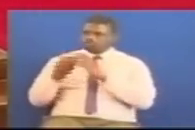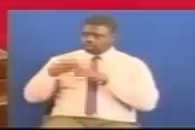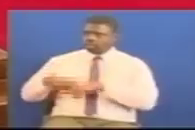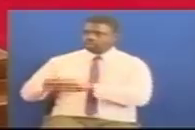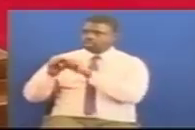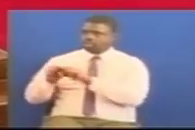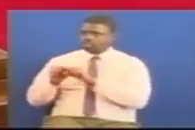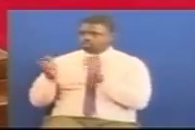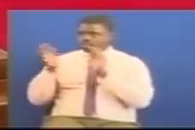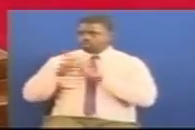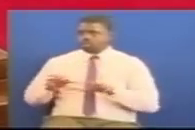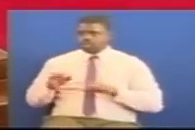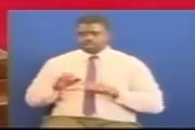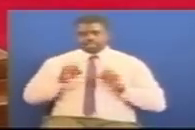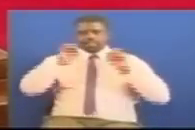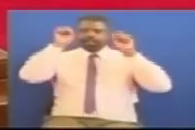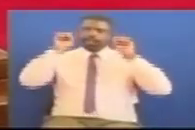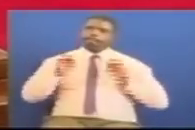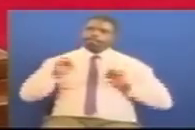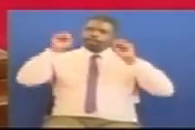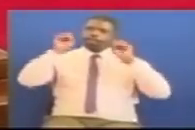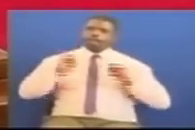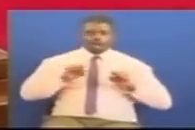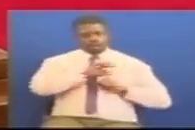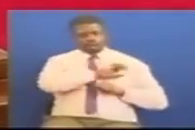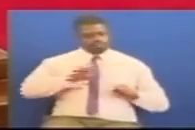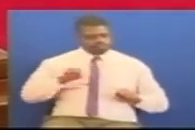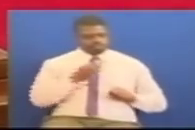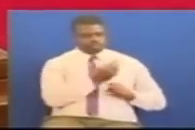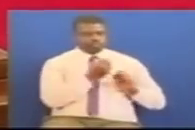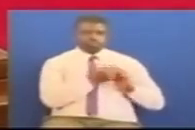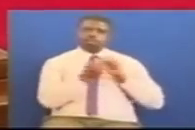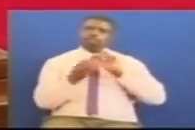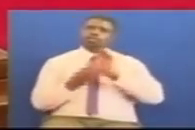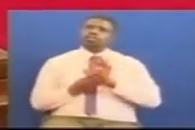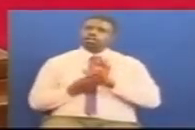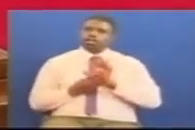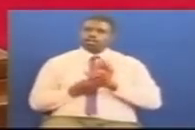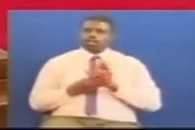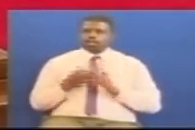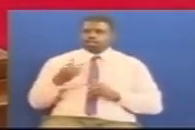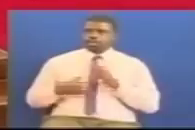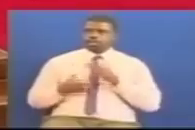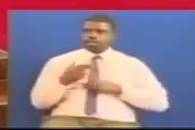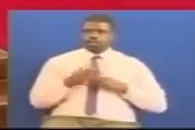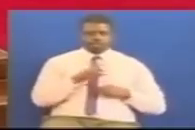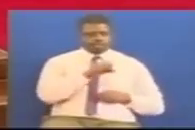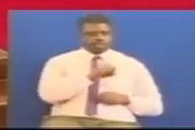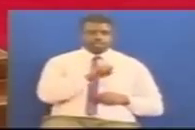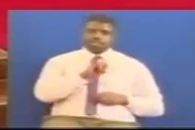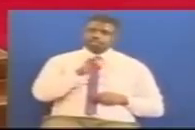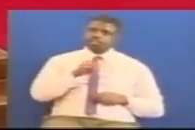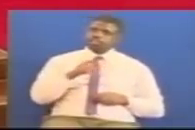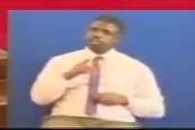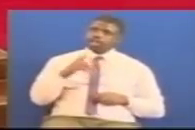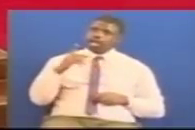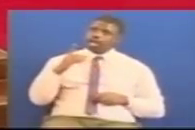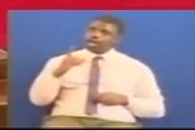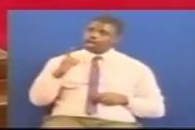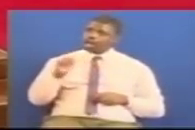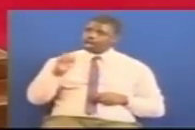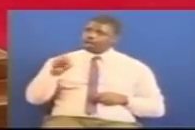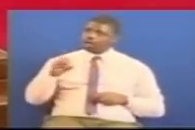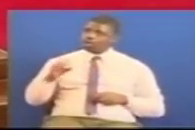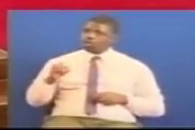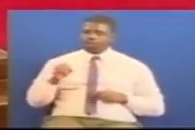unategemewa kukamilika mnamo mwezi Septemba 2019. Kata ya Sindano itafikishiwa huduma ya mawasiliano na